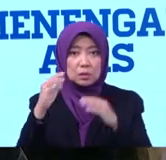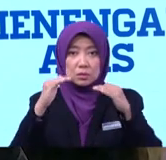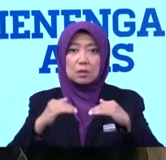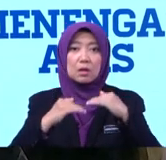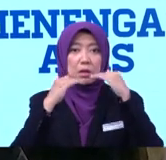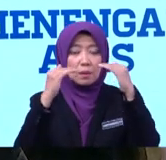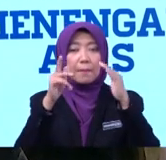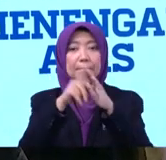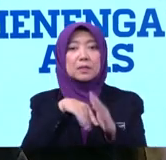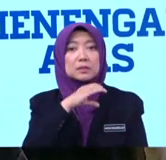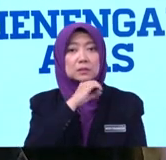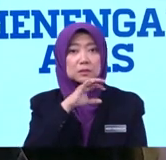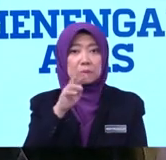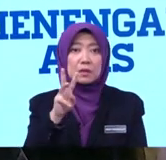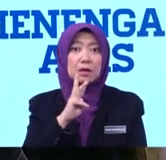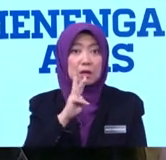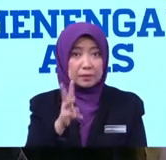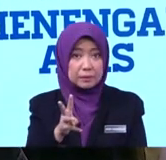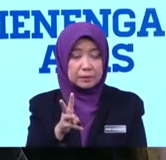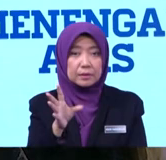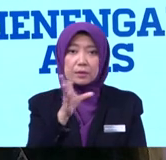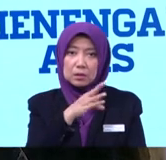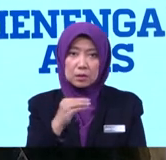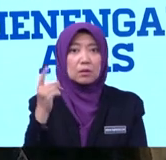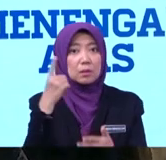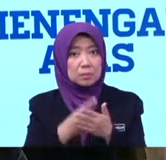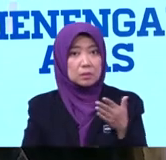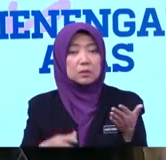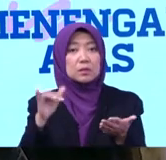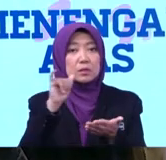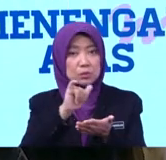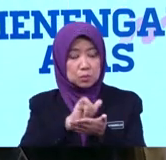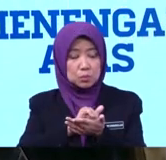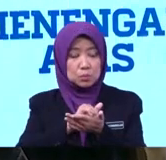pencemaran air dan apa itu eutrofikasi